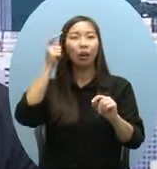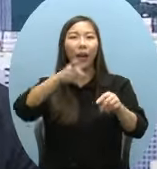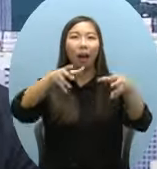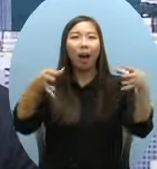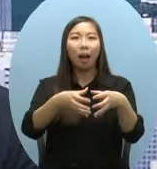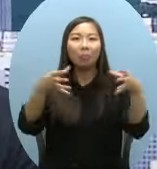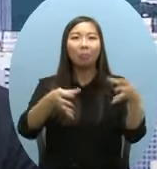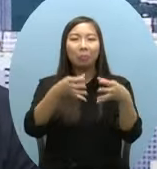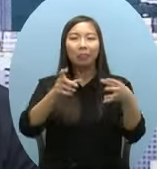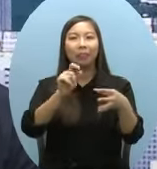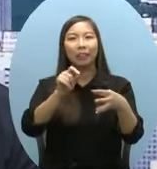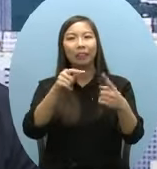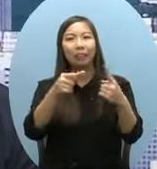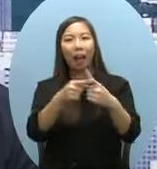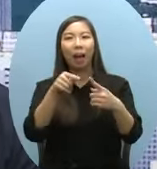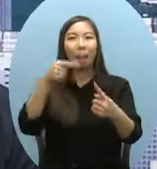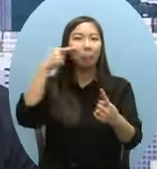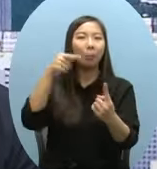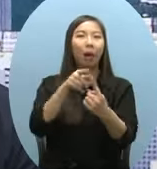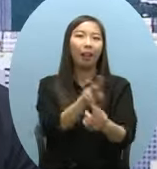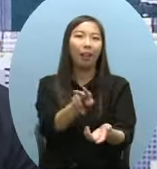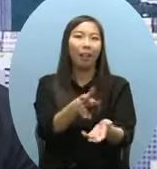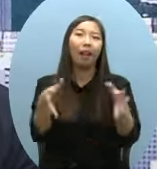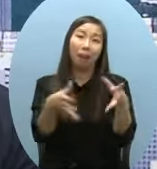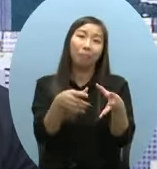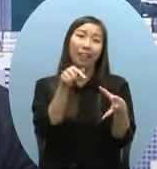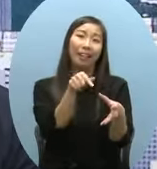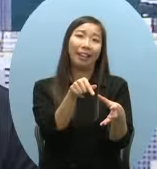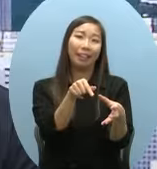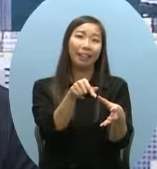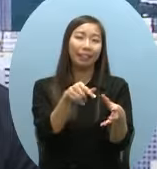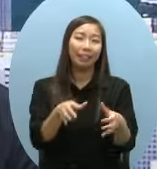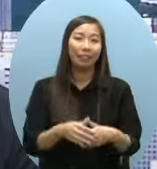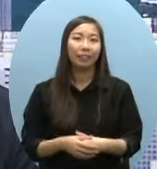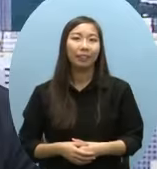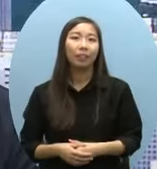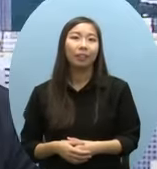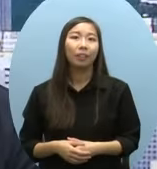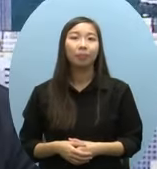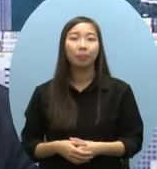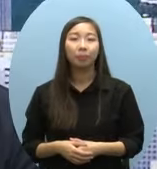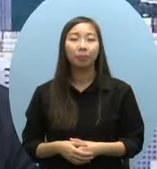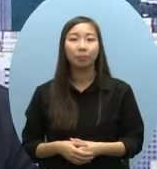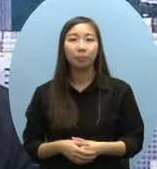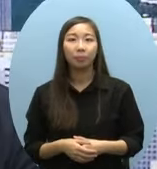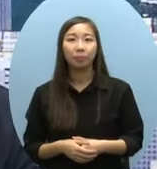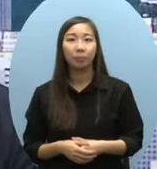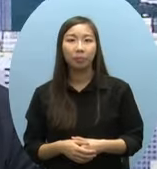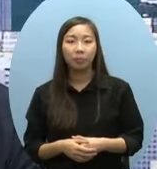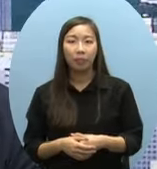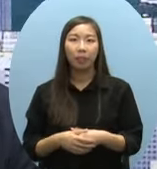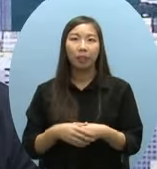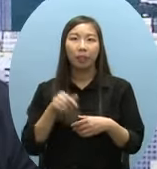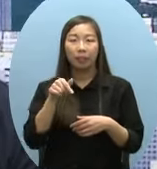集，其實就係一班人有一個共同目的咁佢哋聚集啦。咁當然就唔係即係淨係單單睇呢個廣